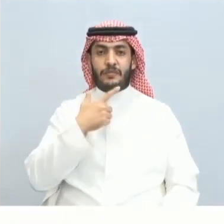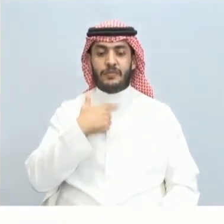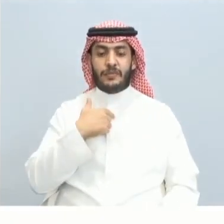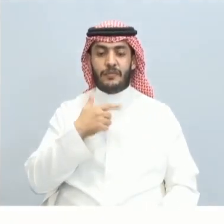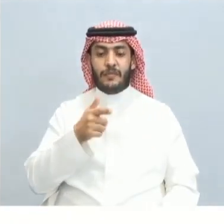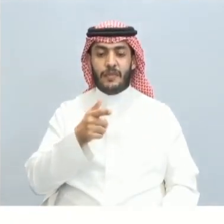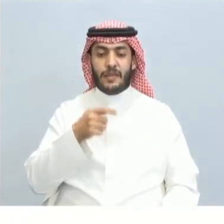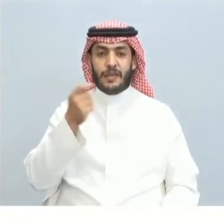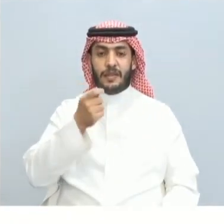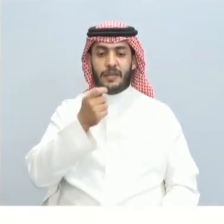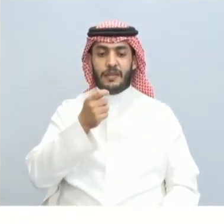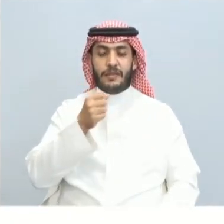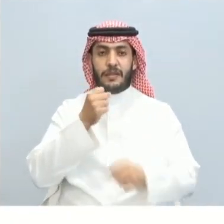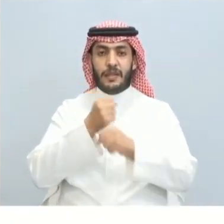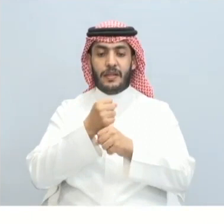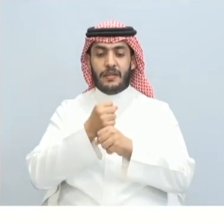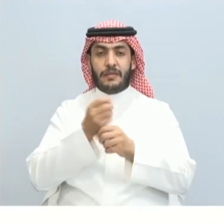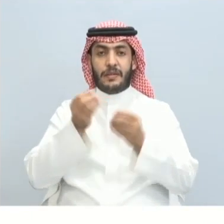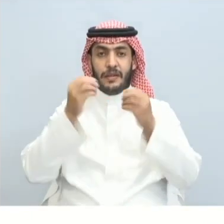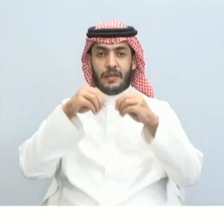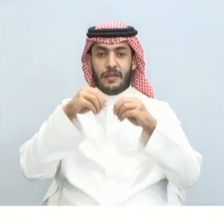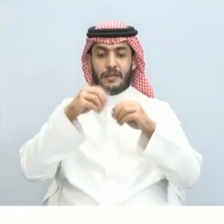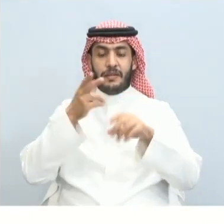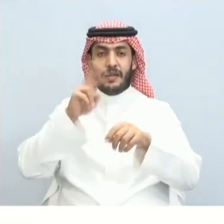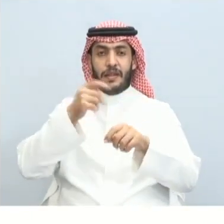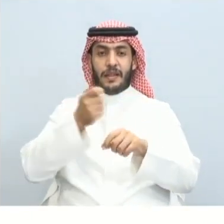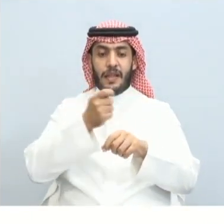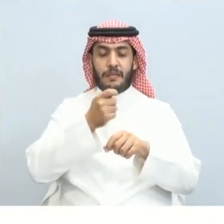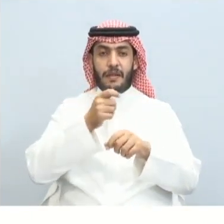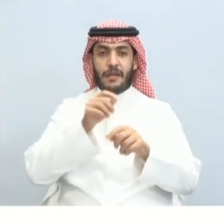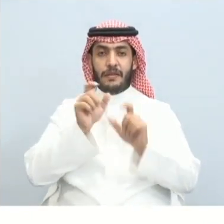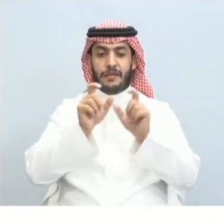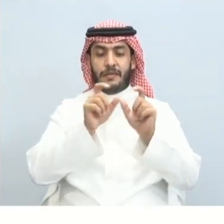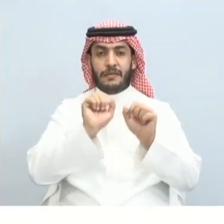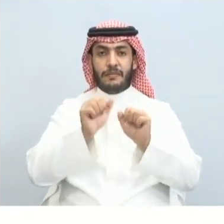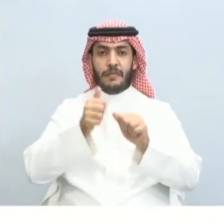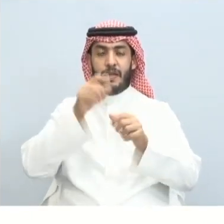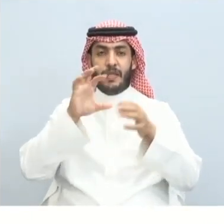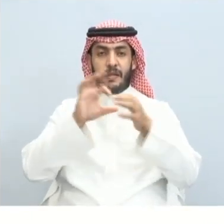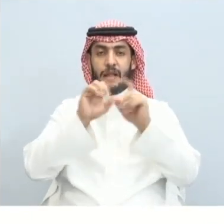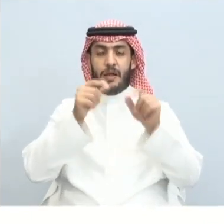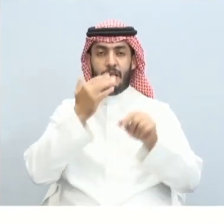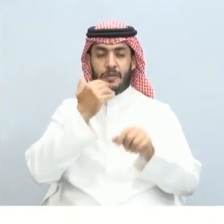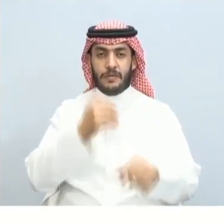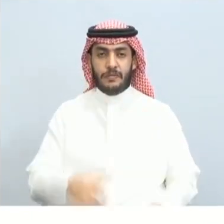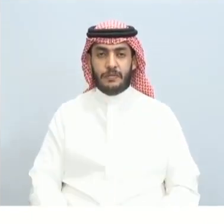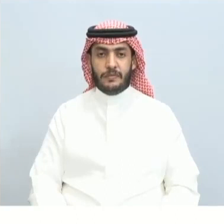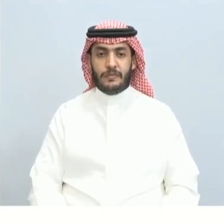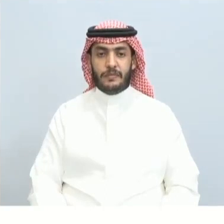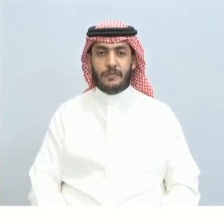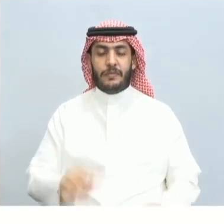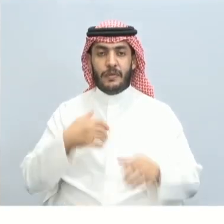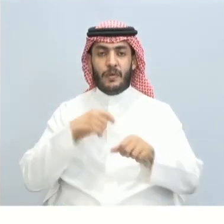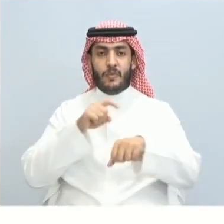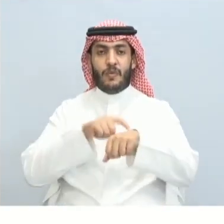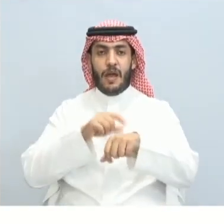ان نكتب او نستخدم خاصيه او اكثر لاعاده كتابه هذه العباره بحيث لا تتضمن اقواسا سوف